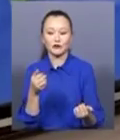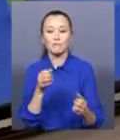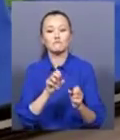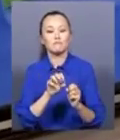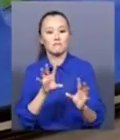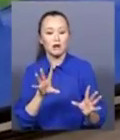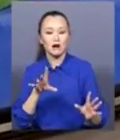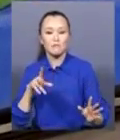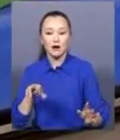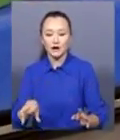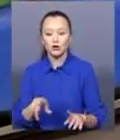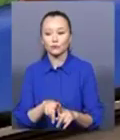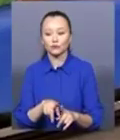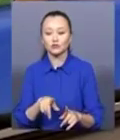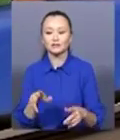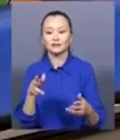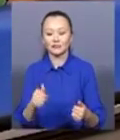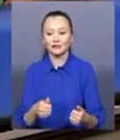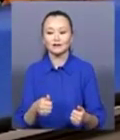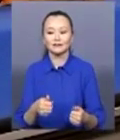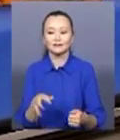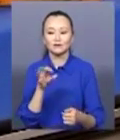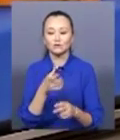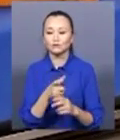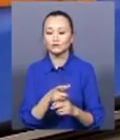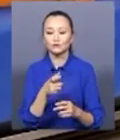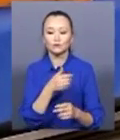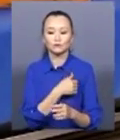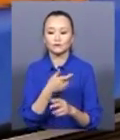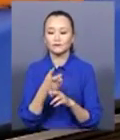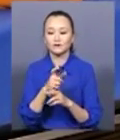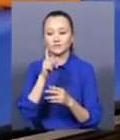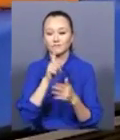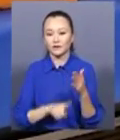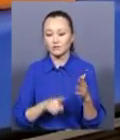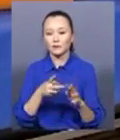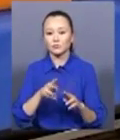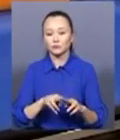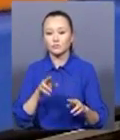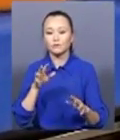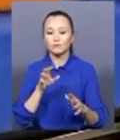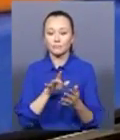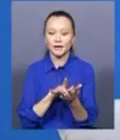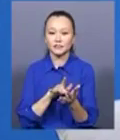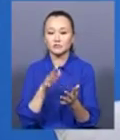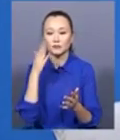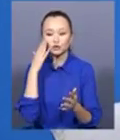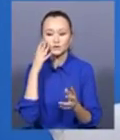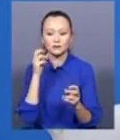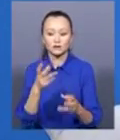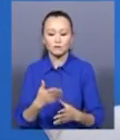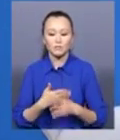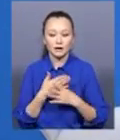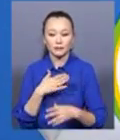быть, и магическими. Да, очень хочется в это верить. Потому что магические способности, наверное, как-то